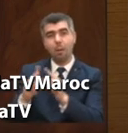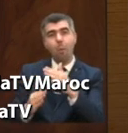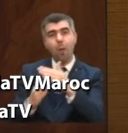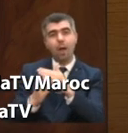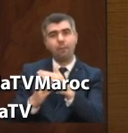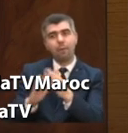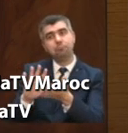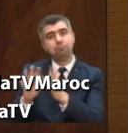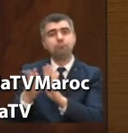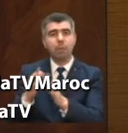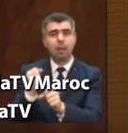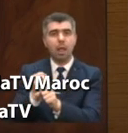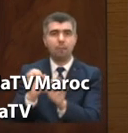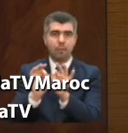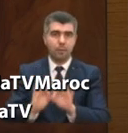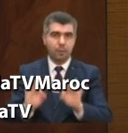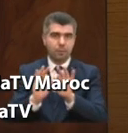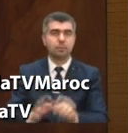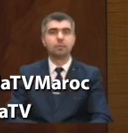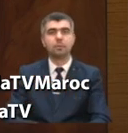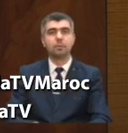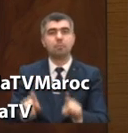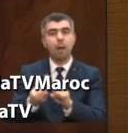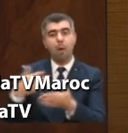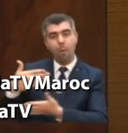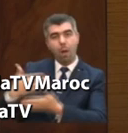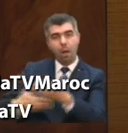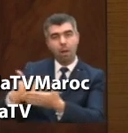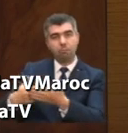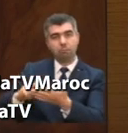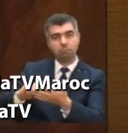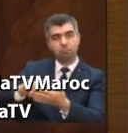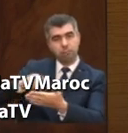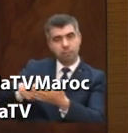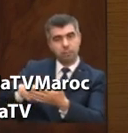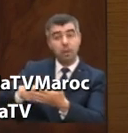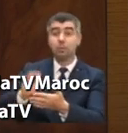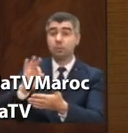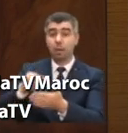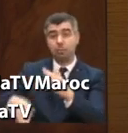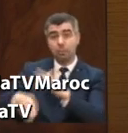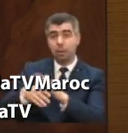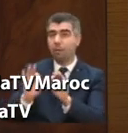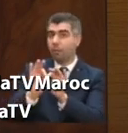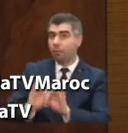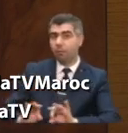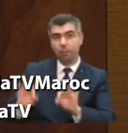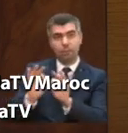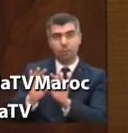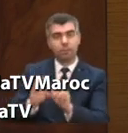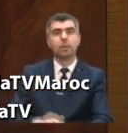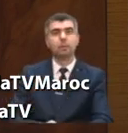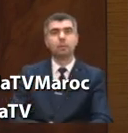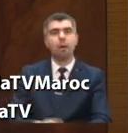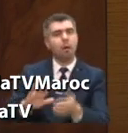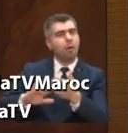عن العمل، وبالتالي فتظل علاقة تعاقدية بين المشغل والأجير قائمة. هذا يعني أن الأجير سيستفيد من